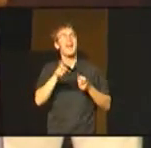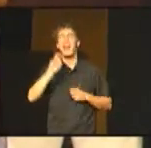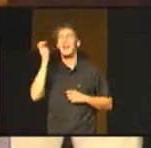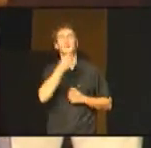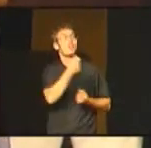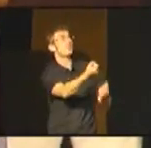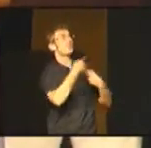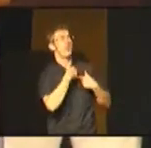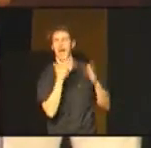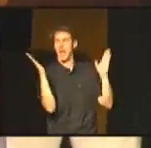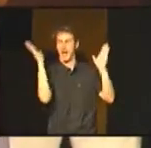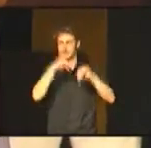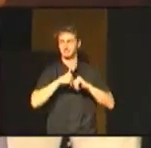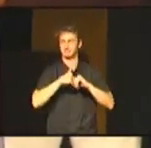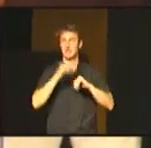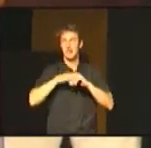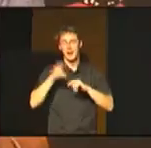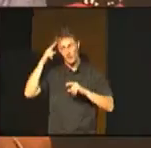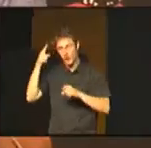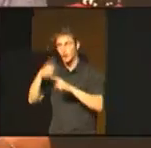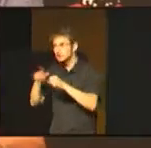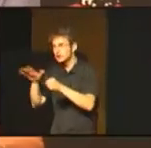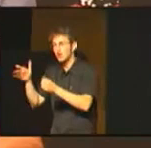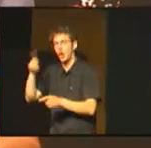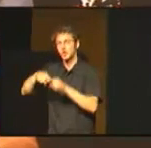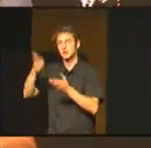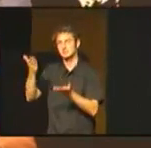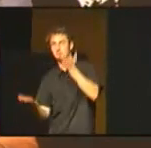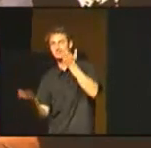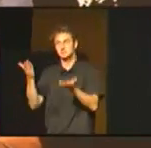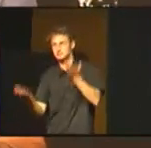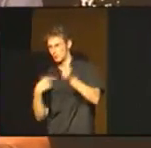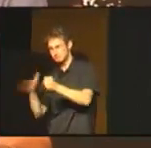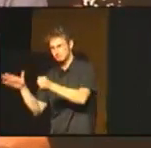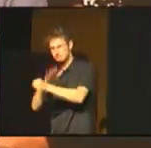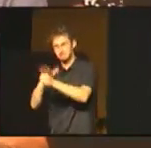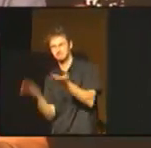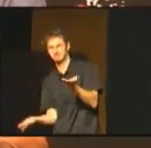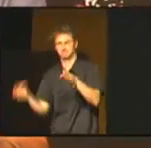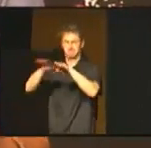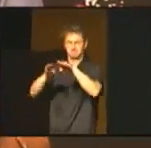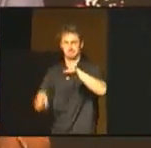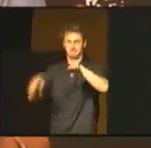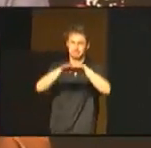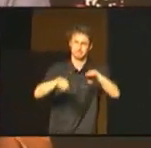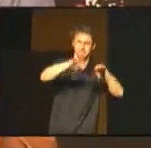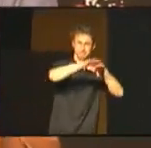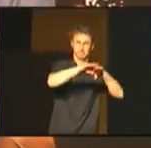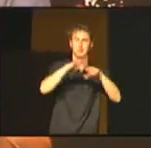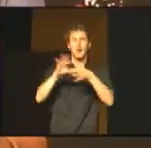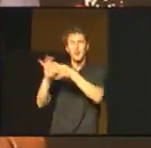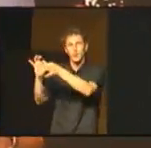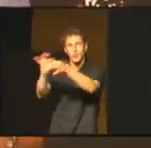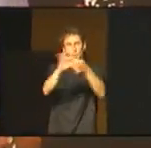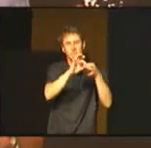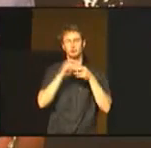recursos necessaris per fer front a la injustícia i a les desigualtats que posen en qüestió la cohesió social,